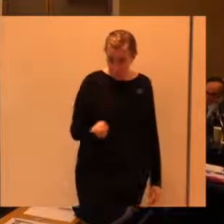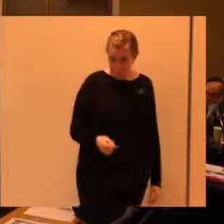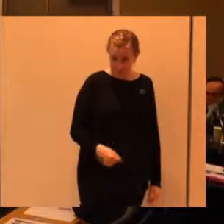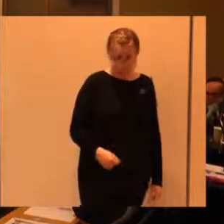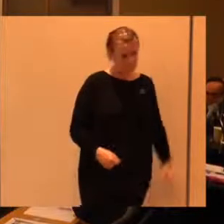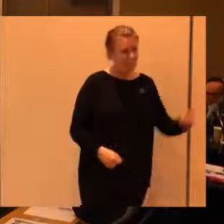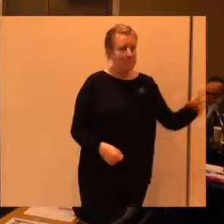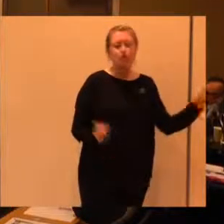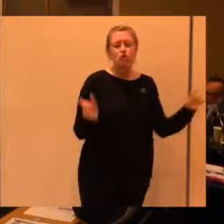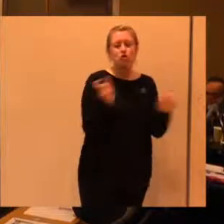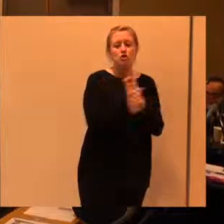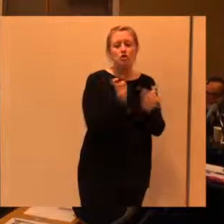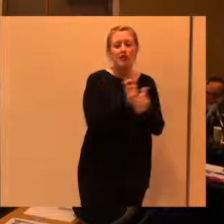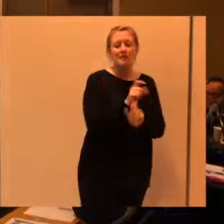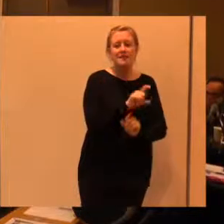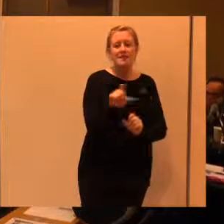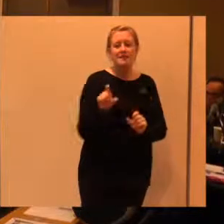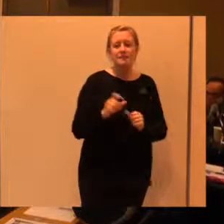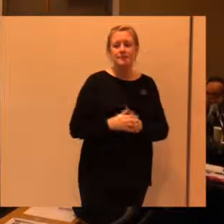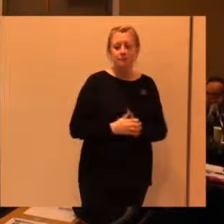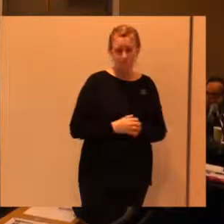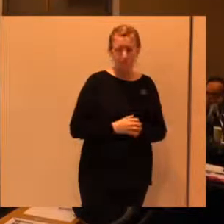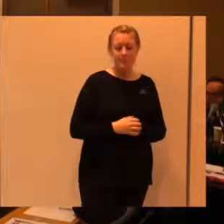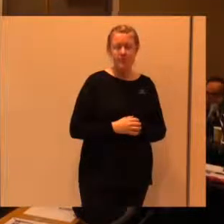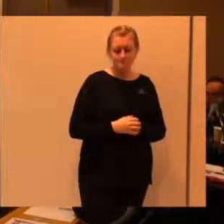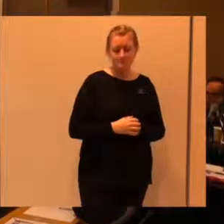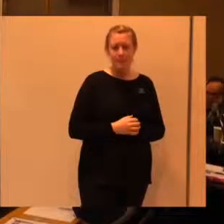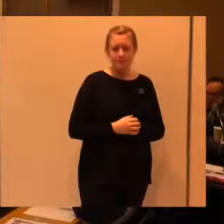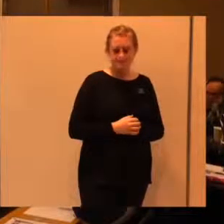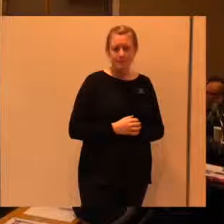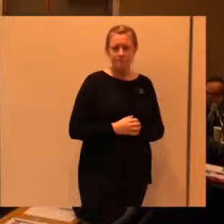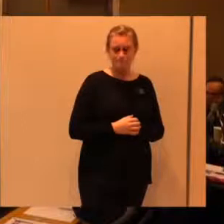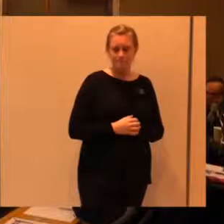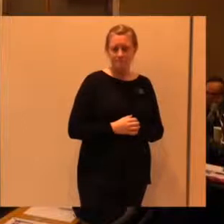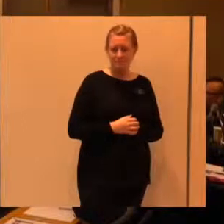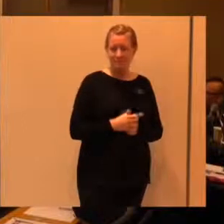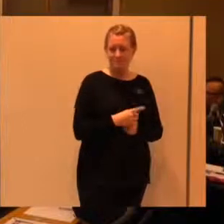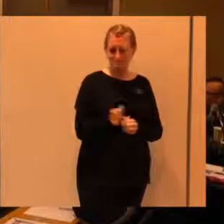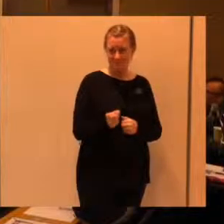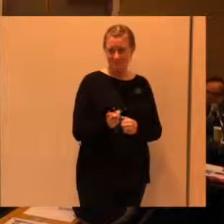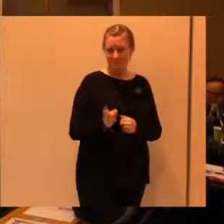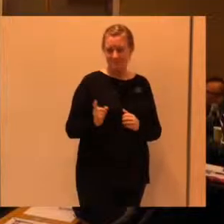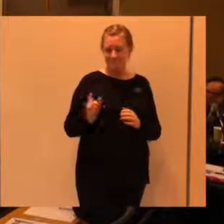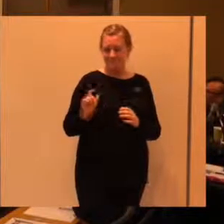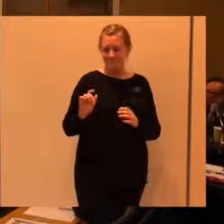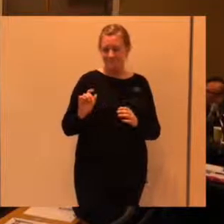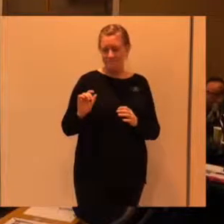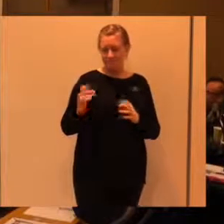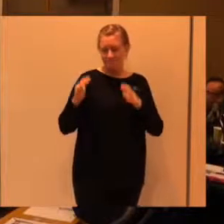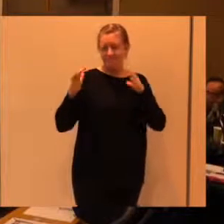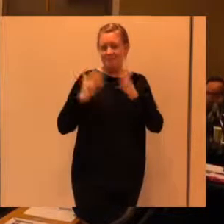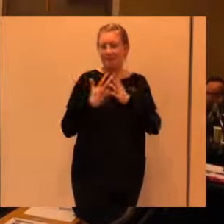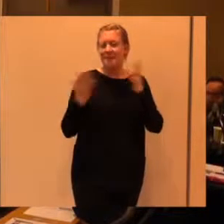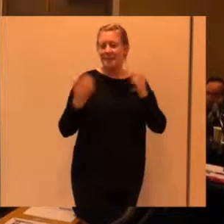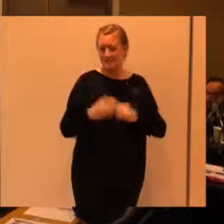Personer som har dyslexi får vi inte samma effekt. De har faktiskt lite fler ögonfixeringar på. Och det kan ni ju